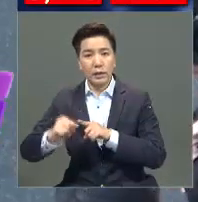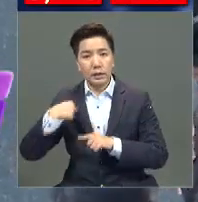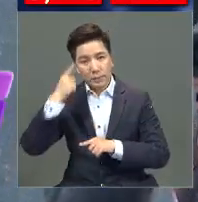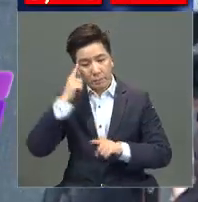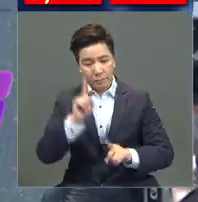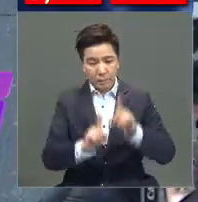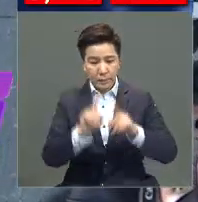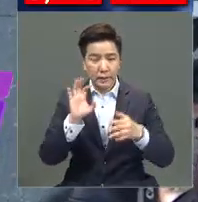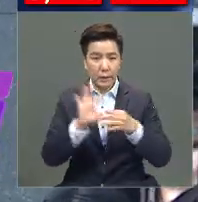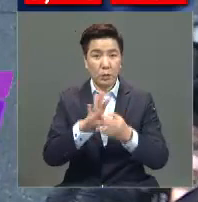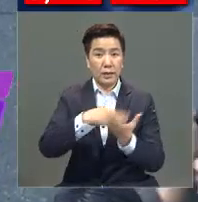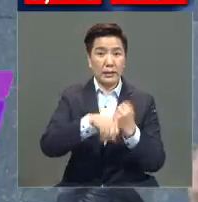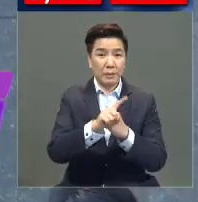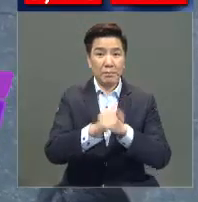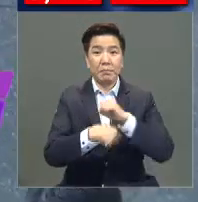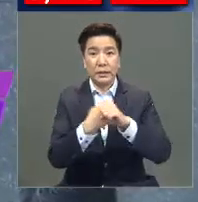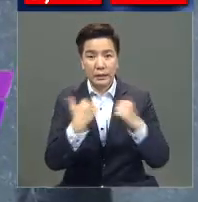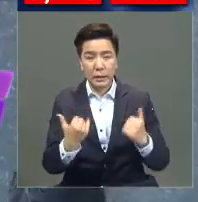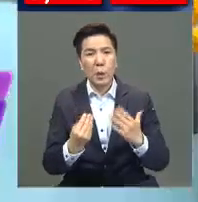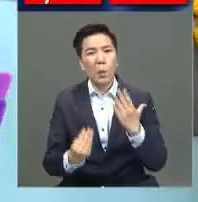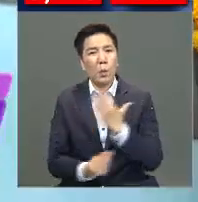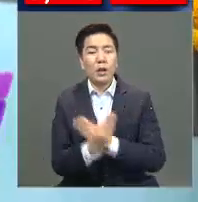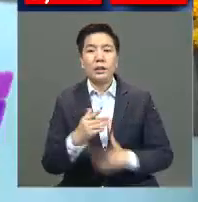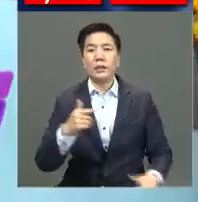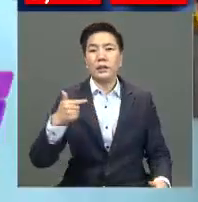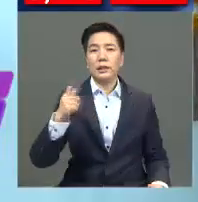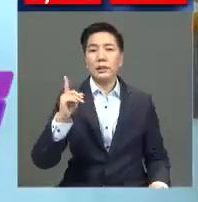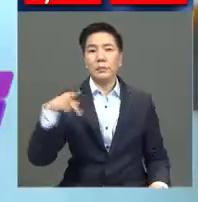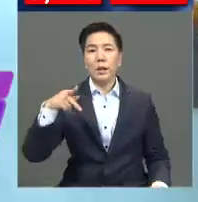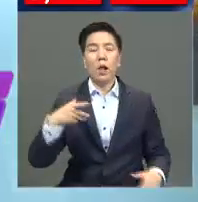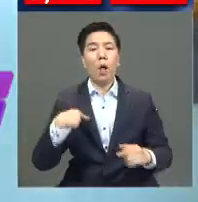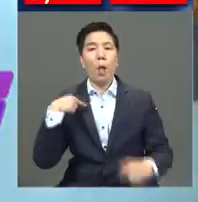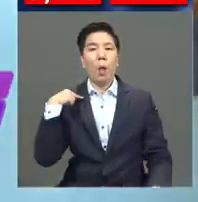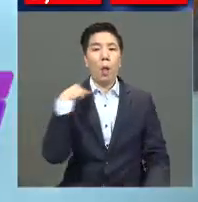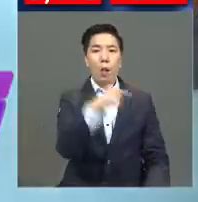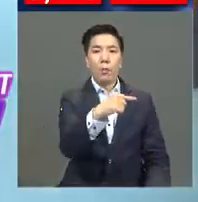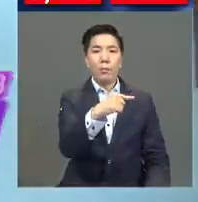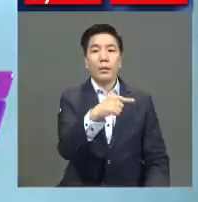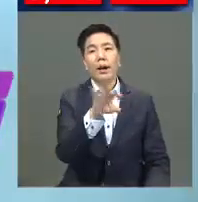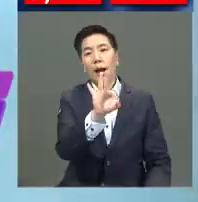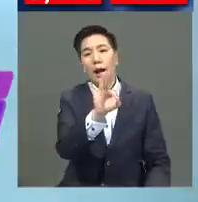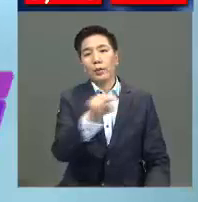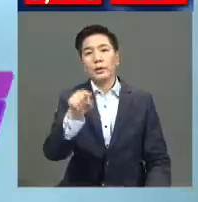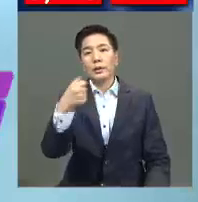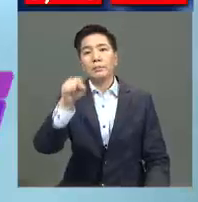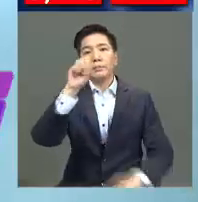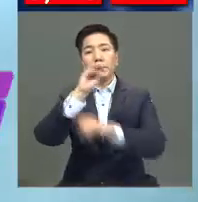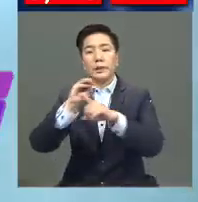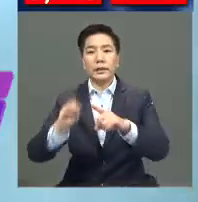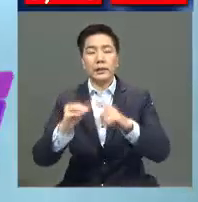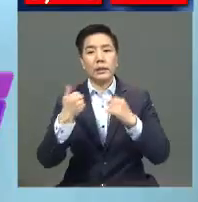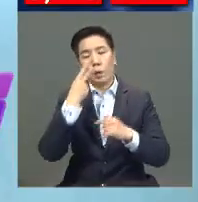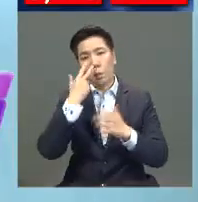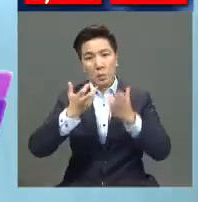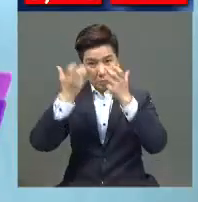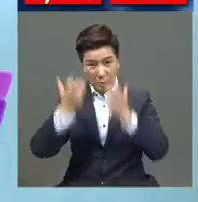การประเมินเศรษฐกิจปีนี้นะคะว่ามีโอกาส GDP จะติดลบถึงร้อยละ9ถึงร้อยละ10ท่านมองยังไงโอ้โหอันนี้